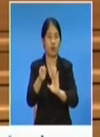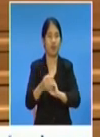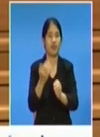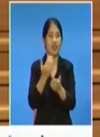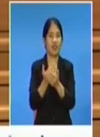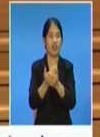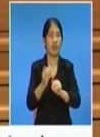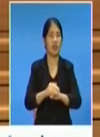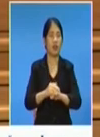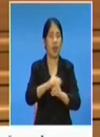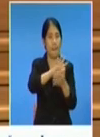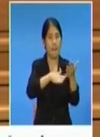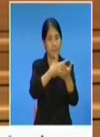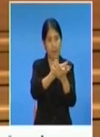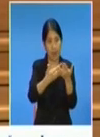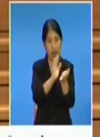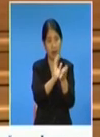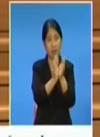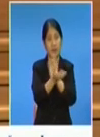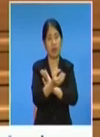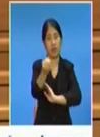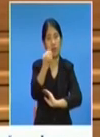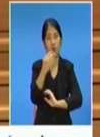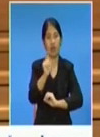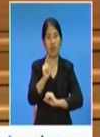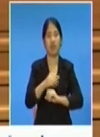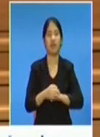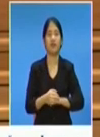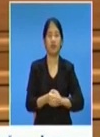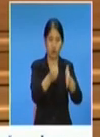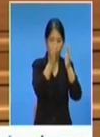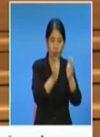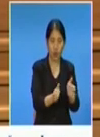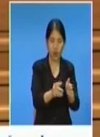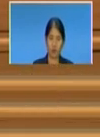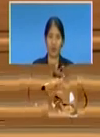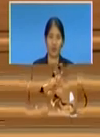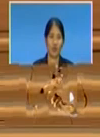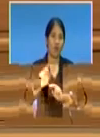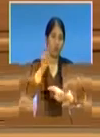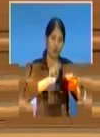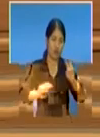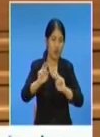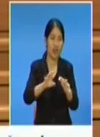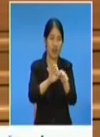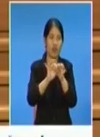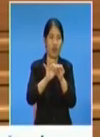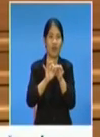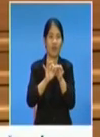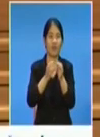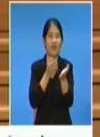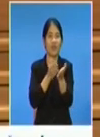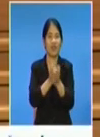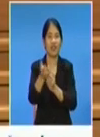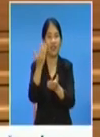ในแผนปฏิรูปบอกว่าจะสร้างผู้สังเกตการอิสระขึ้นมาดูเรื่องการประกวดราคาให้